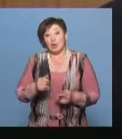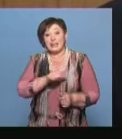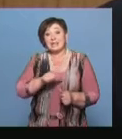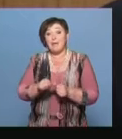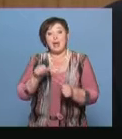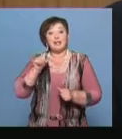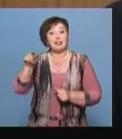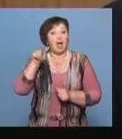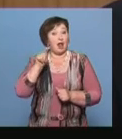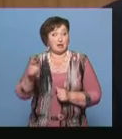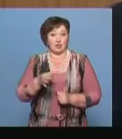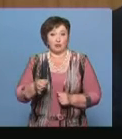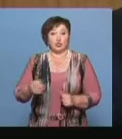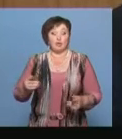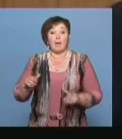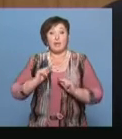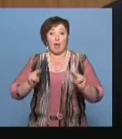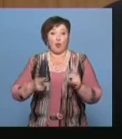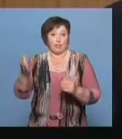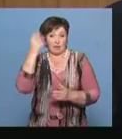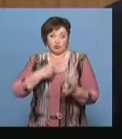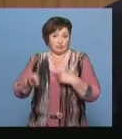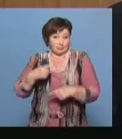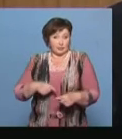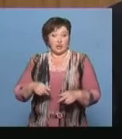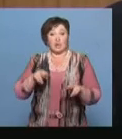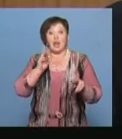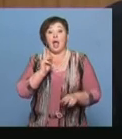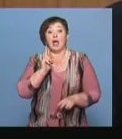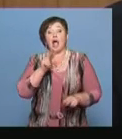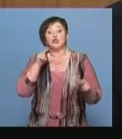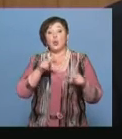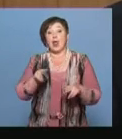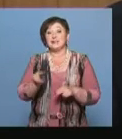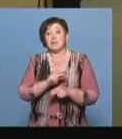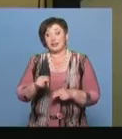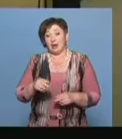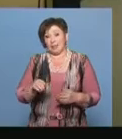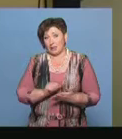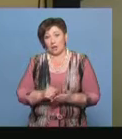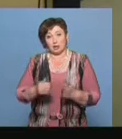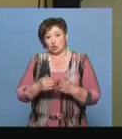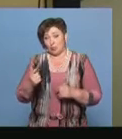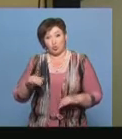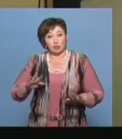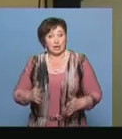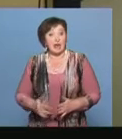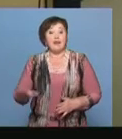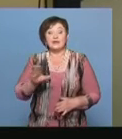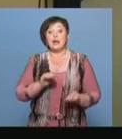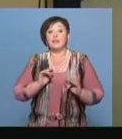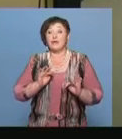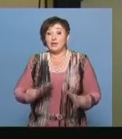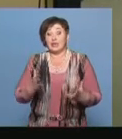чтобы педагоги по ночам не катались сюда за контрольно-измерительными материалами и не приезжали усталые домой. 7 пунктов проведения